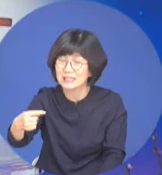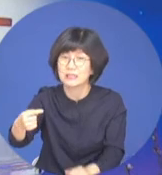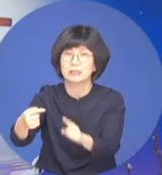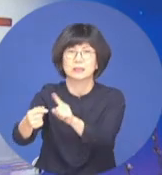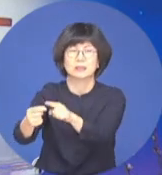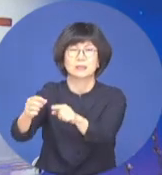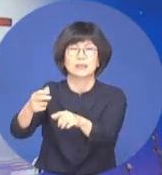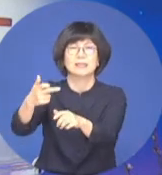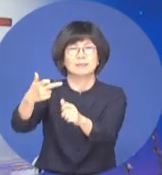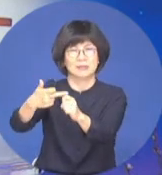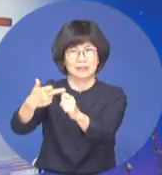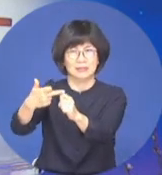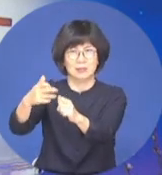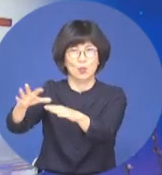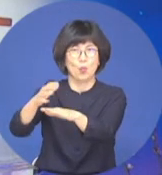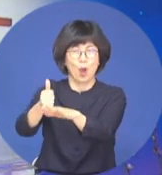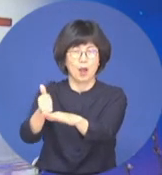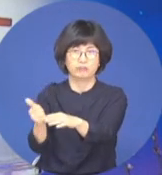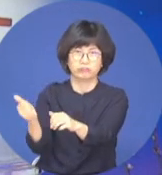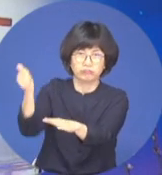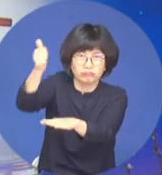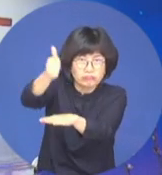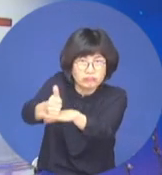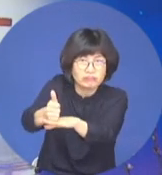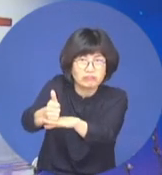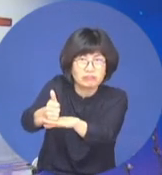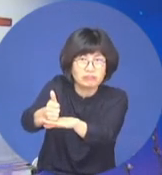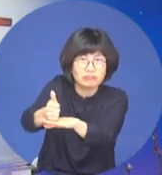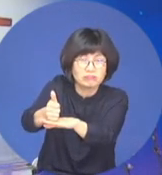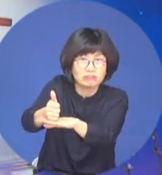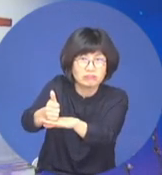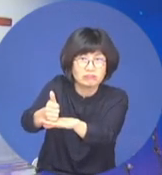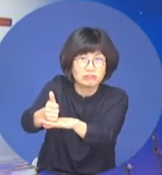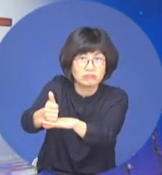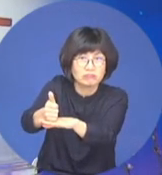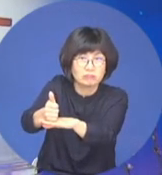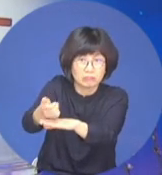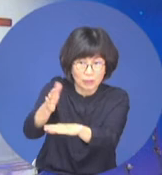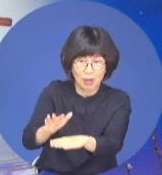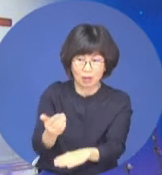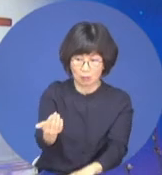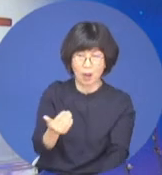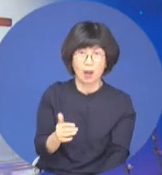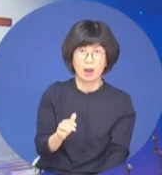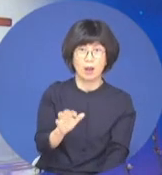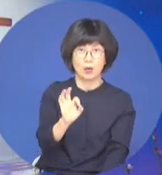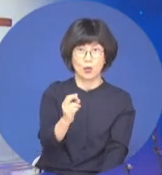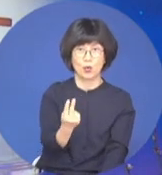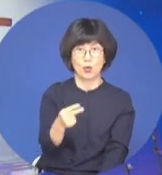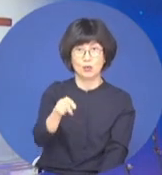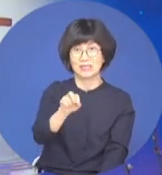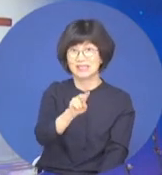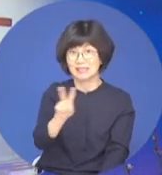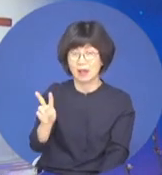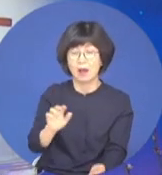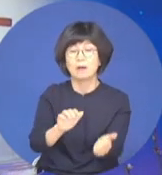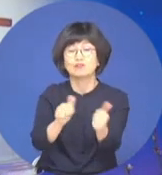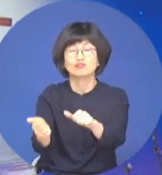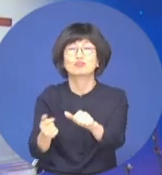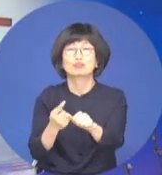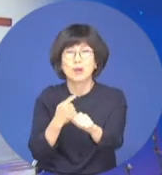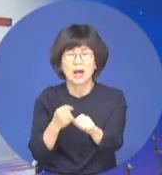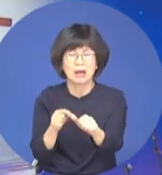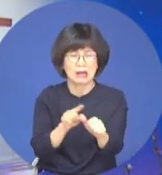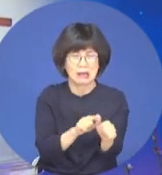세웠습니다. 그런데 이 요시아를 죽인 바로 이 애굽의 왕 느고가 그걸 그냥